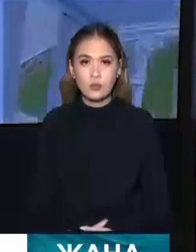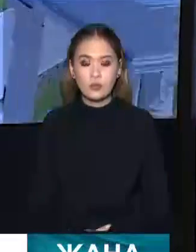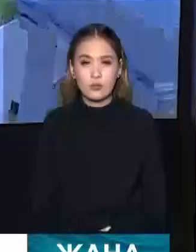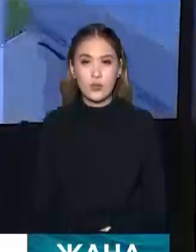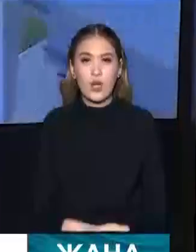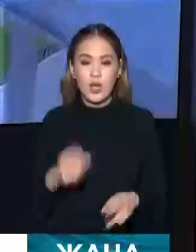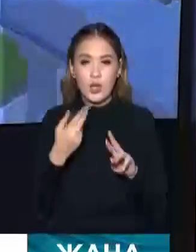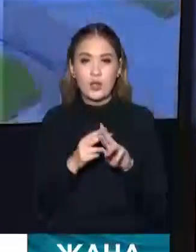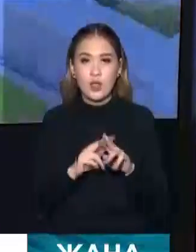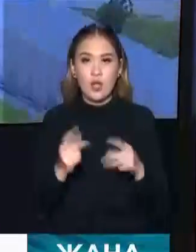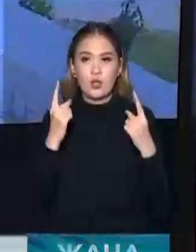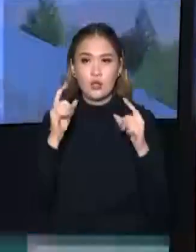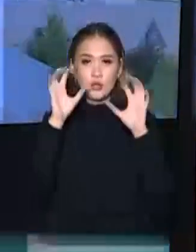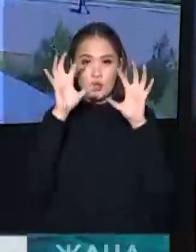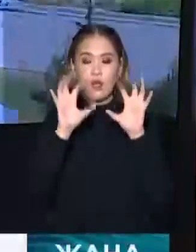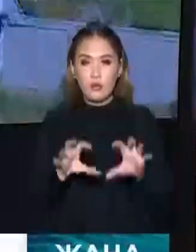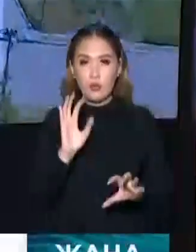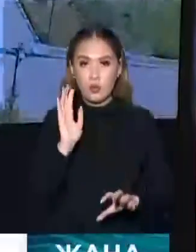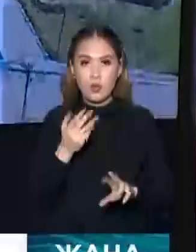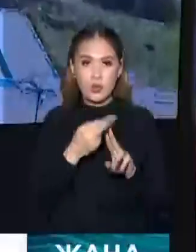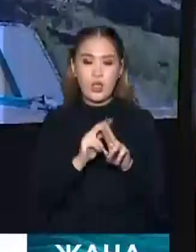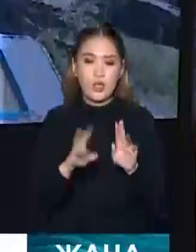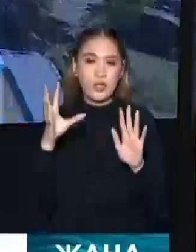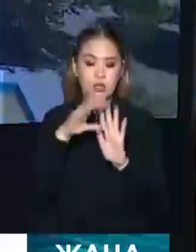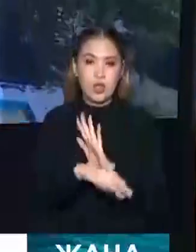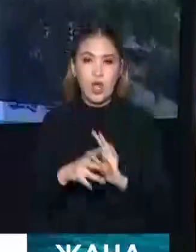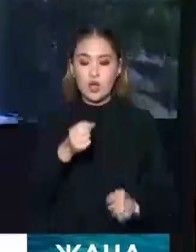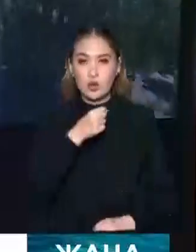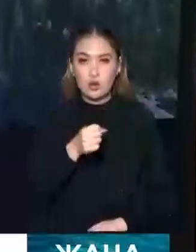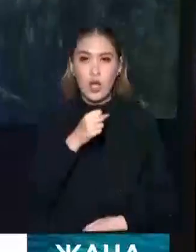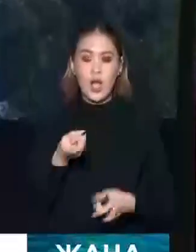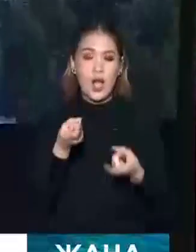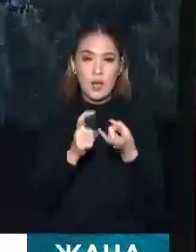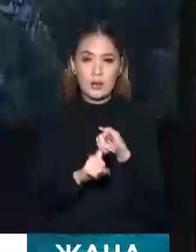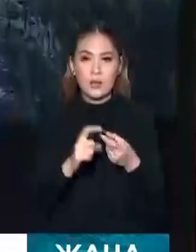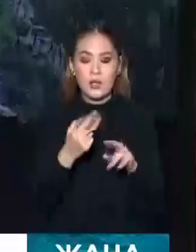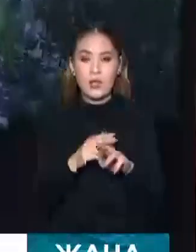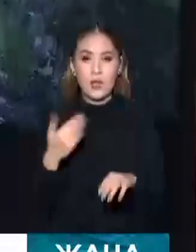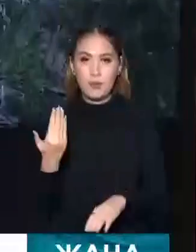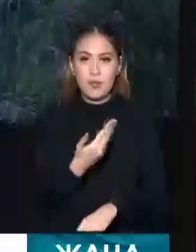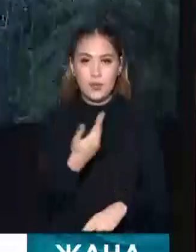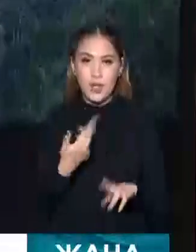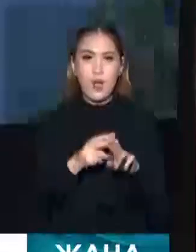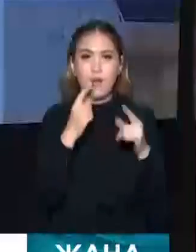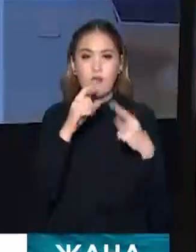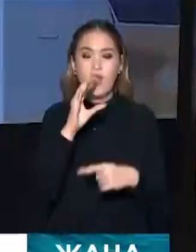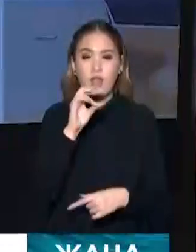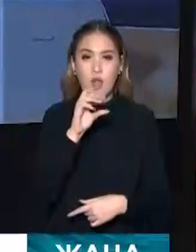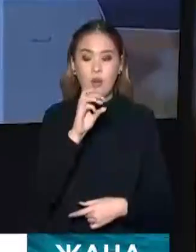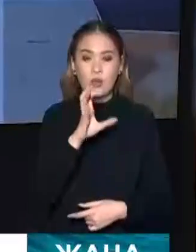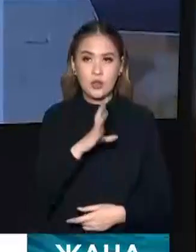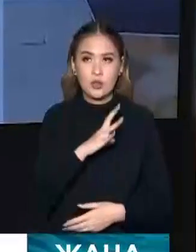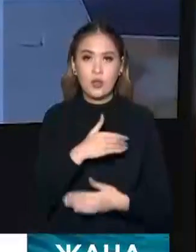Бұл кішкене күрделі заң болады. Себебі оның ішінде журналист мәртебесіне қатысты біздің ұсыныстарымызды басқа ведомстволар қолдау